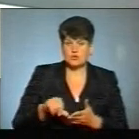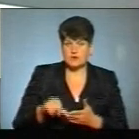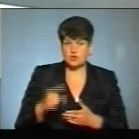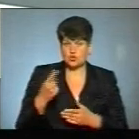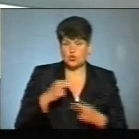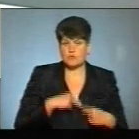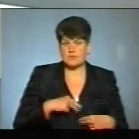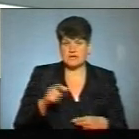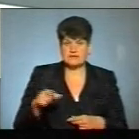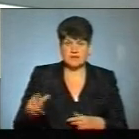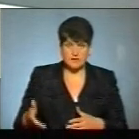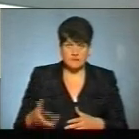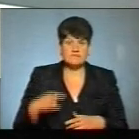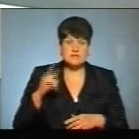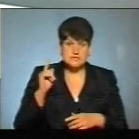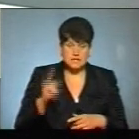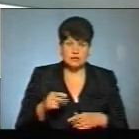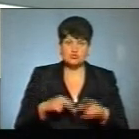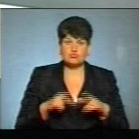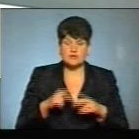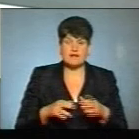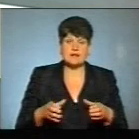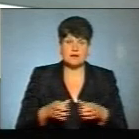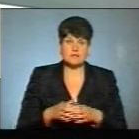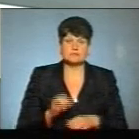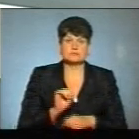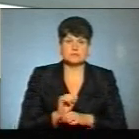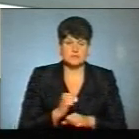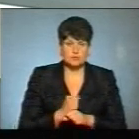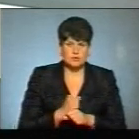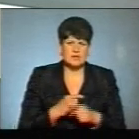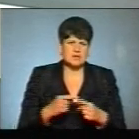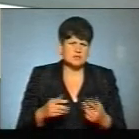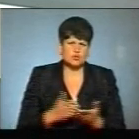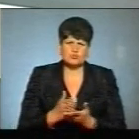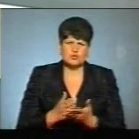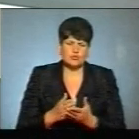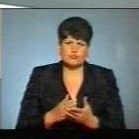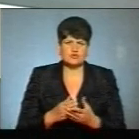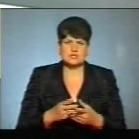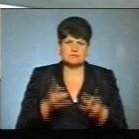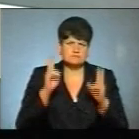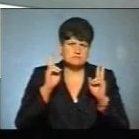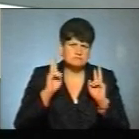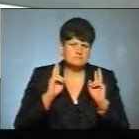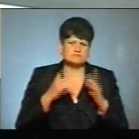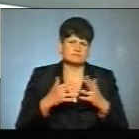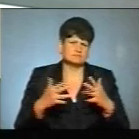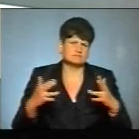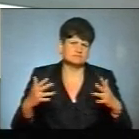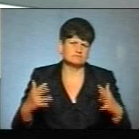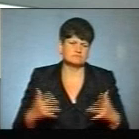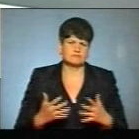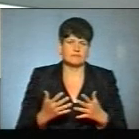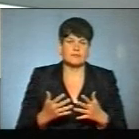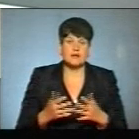від іншого. Ну, ви ж знаєте, що і будівельна галузь припинила роботу, різні обслуговуючі салони краси, перукарні, ну, так само ж